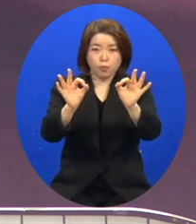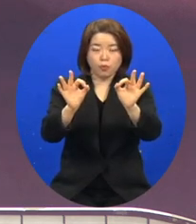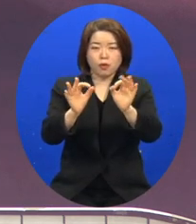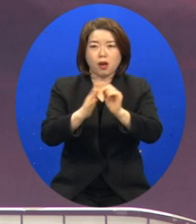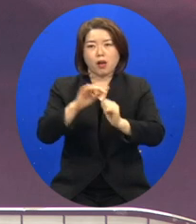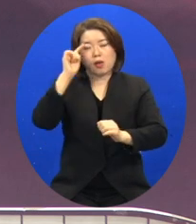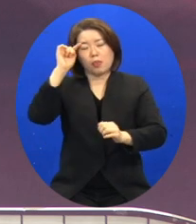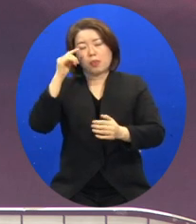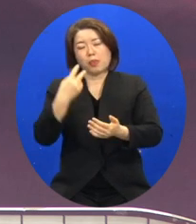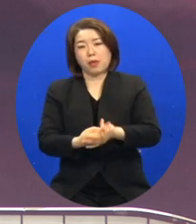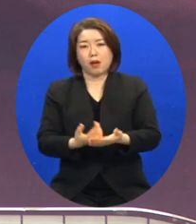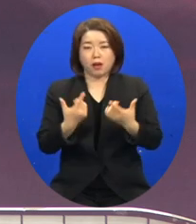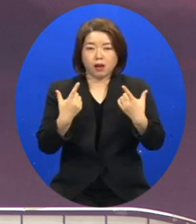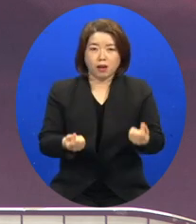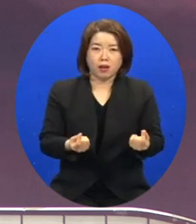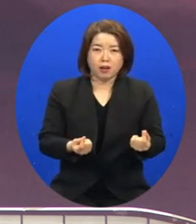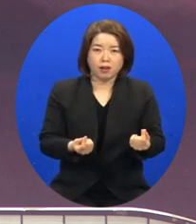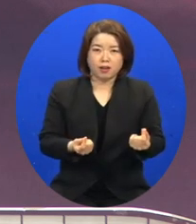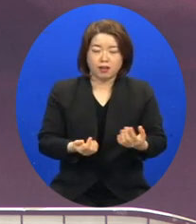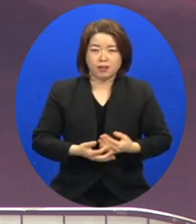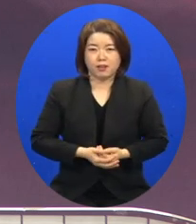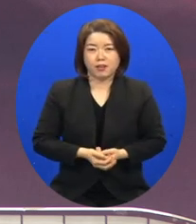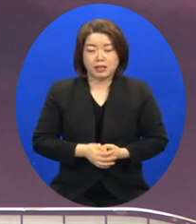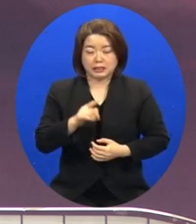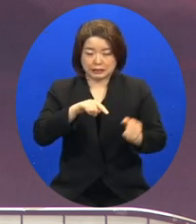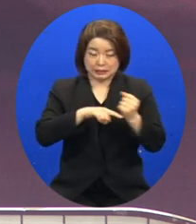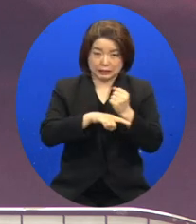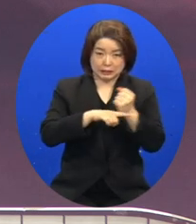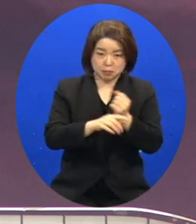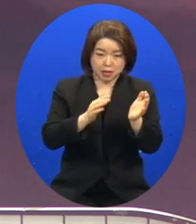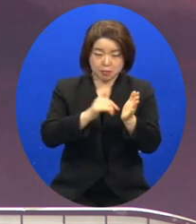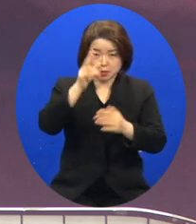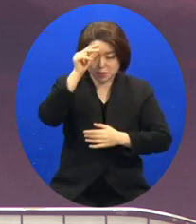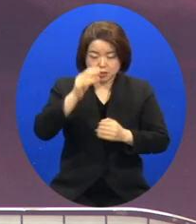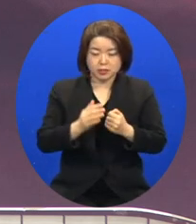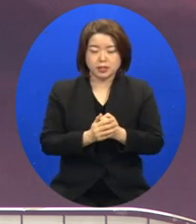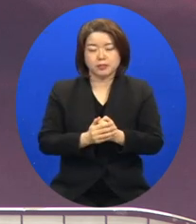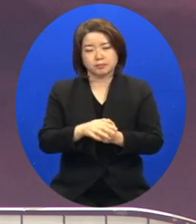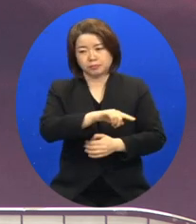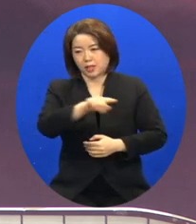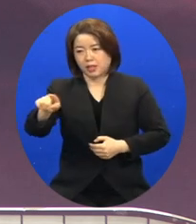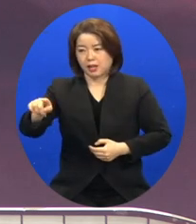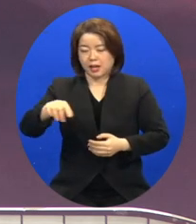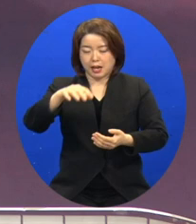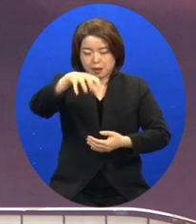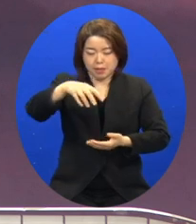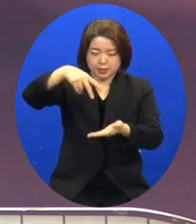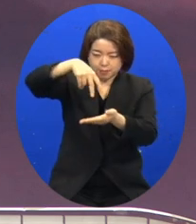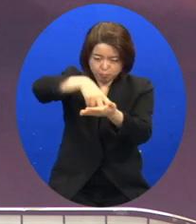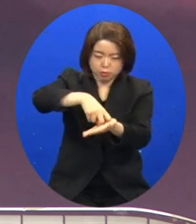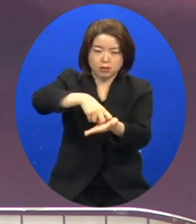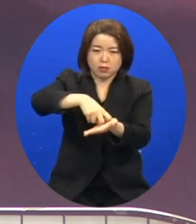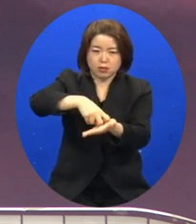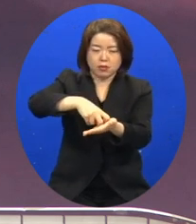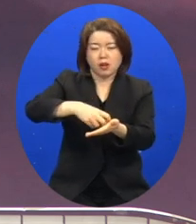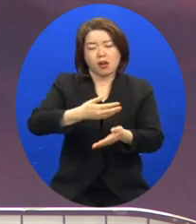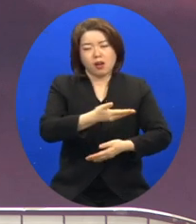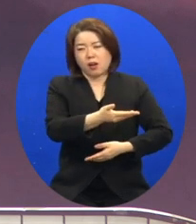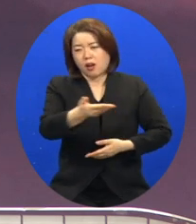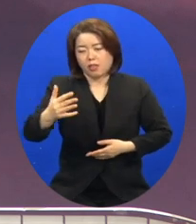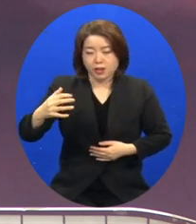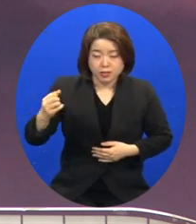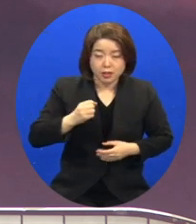기절하는 줄 아셨어요 그리고 그 신문 하던 사람이 무릎을 걸었어요 도대체 당신들이 가지고 있는 그